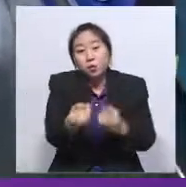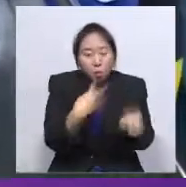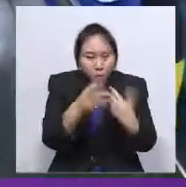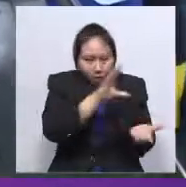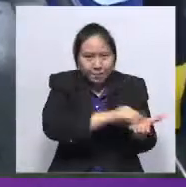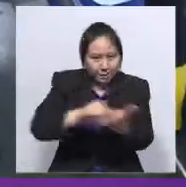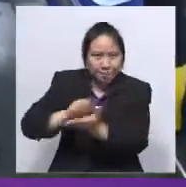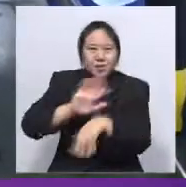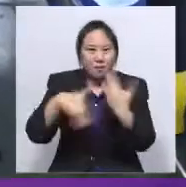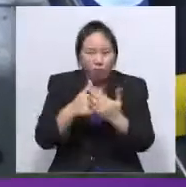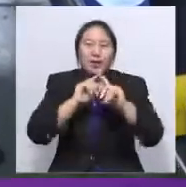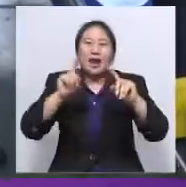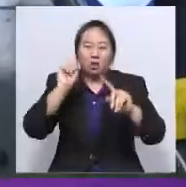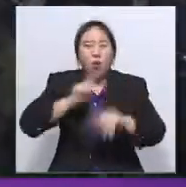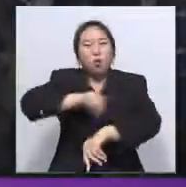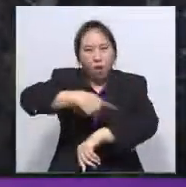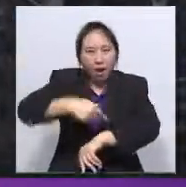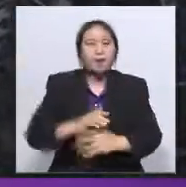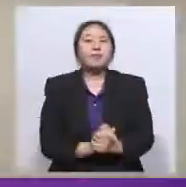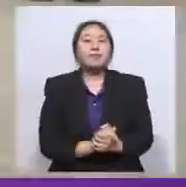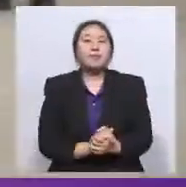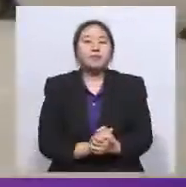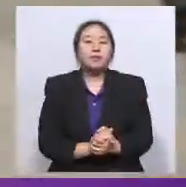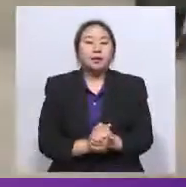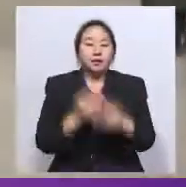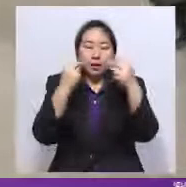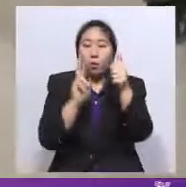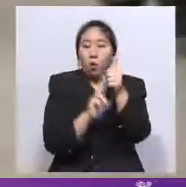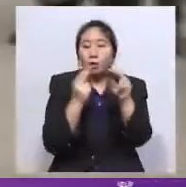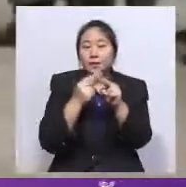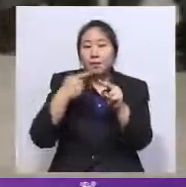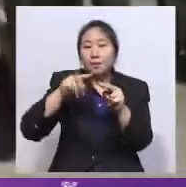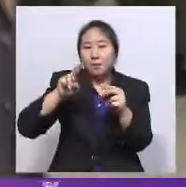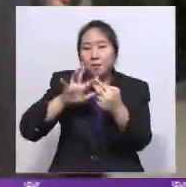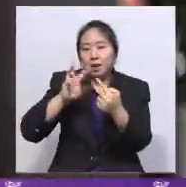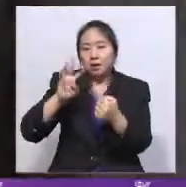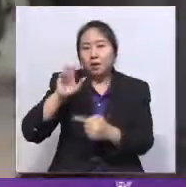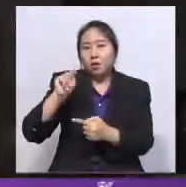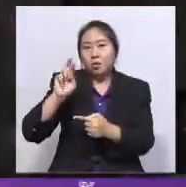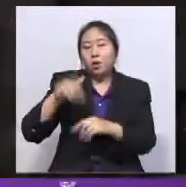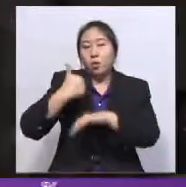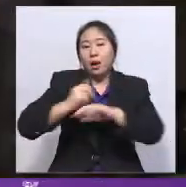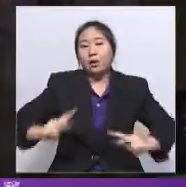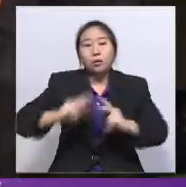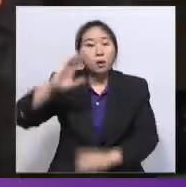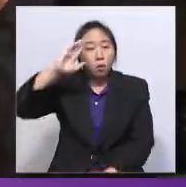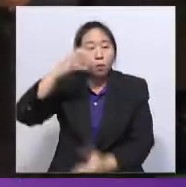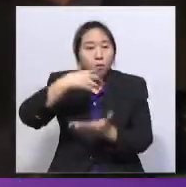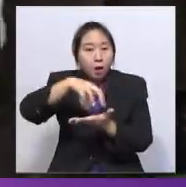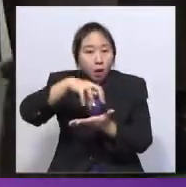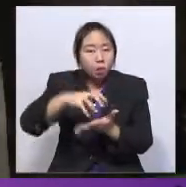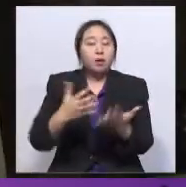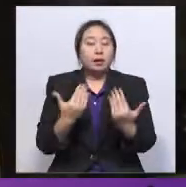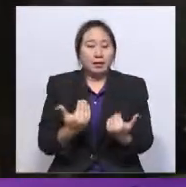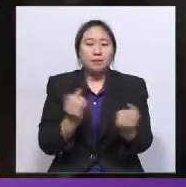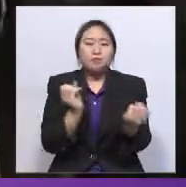ว่าบางเรื่องก็ต้องใช้เวลาด้านพลเอกประวิตรวงษ์สุวรรณรองนายกรัฐมนตรีและรัฐมนตรีว่าการกระทรวงกลาโหมกล่าวว่า